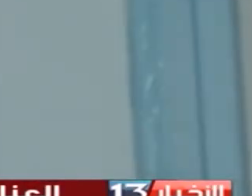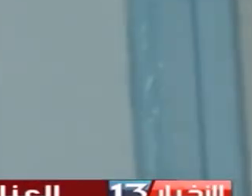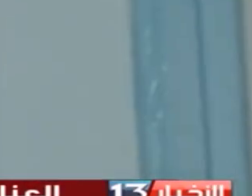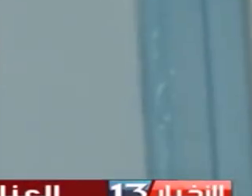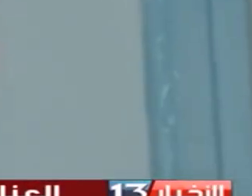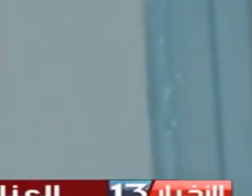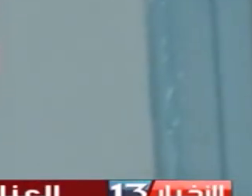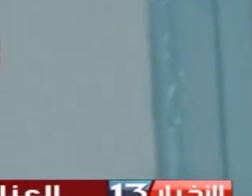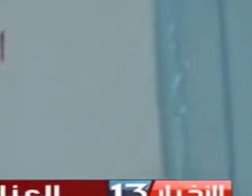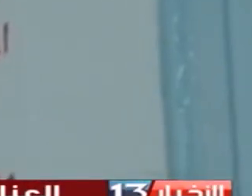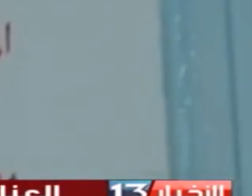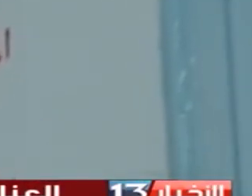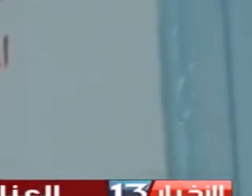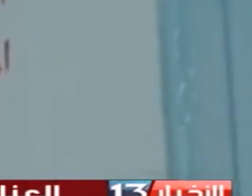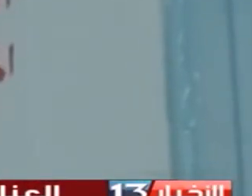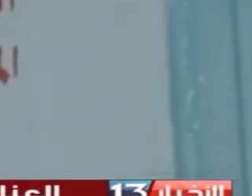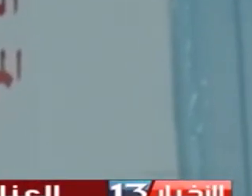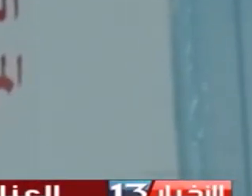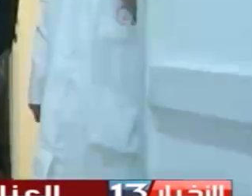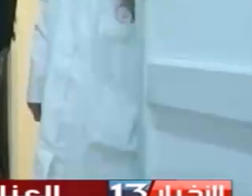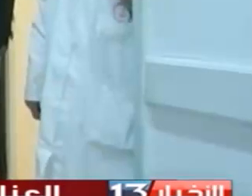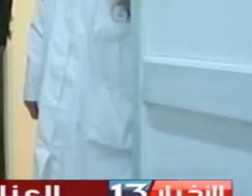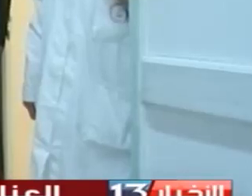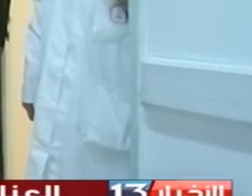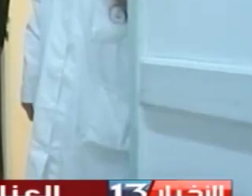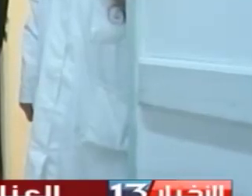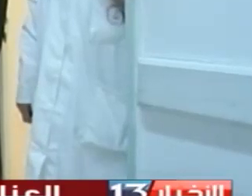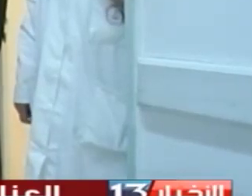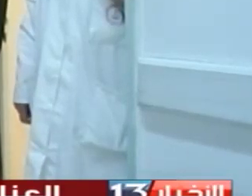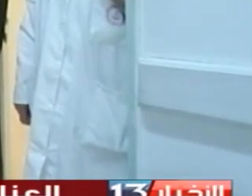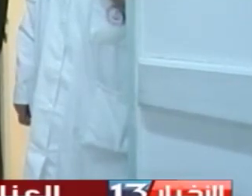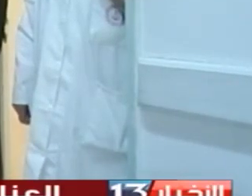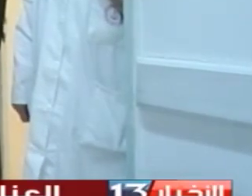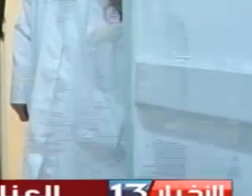جراء نفس الاطار الطبي بالمستشفى الجهوي